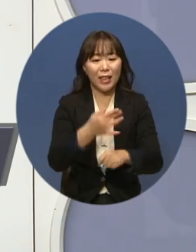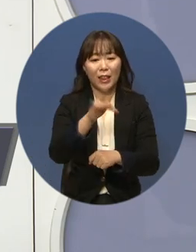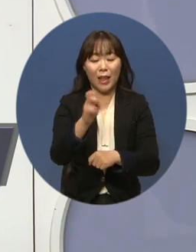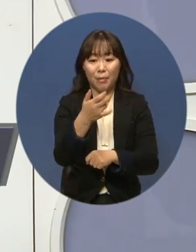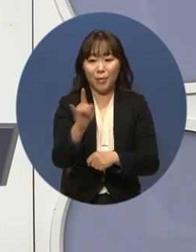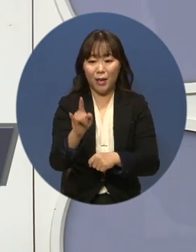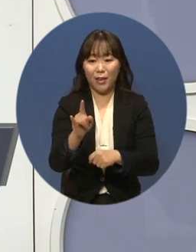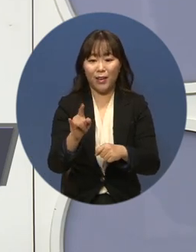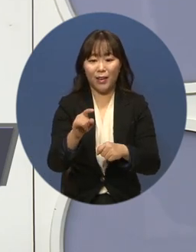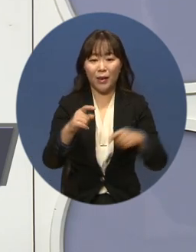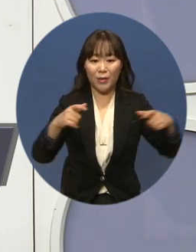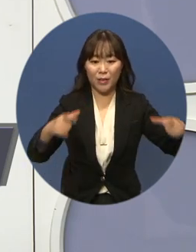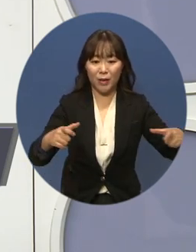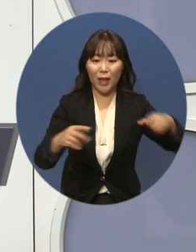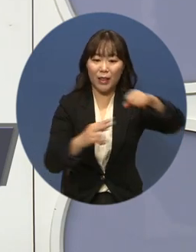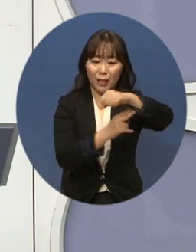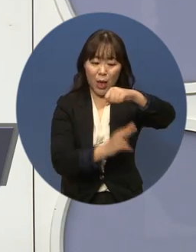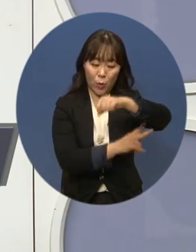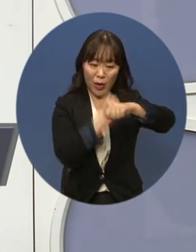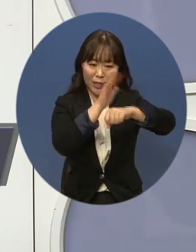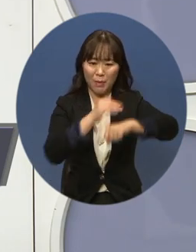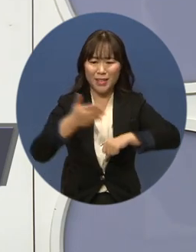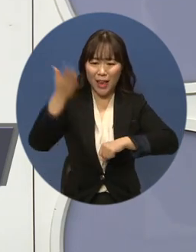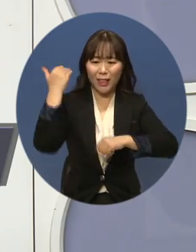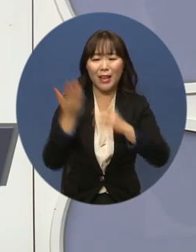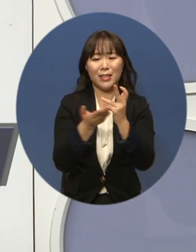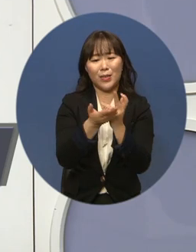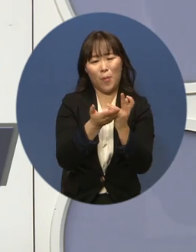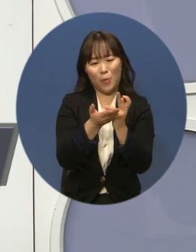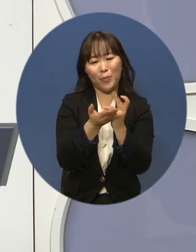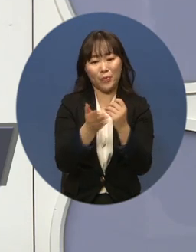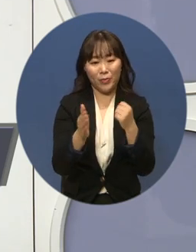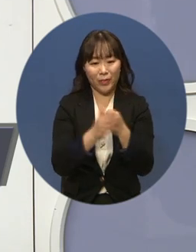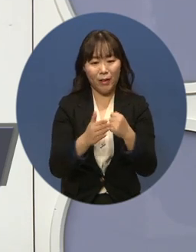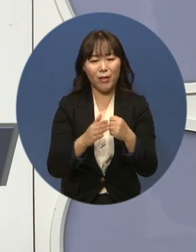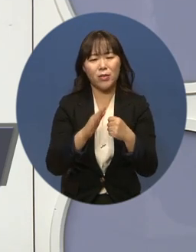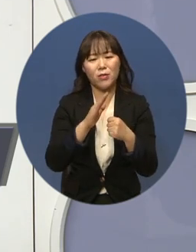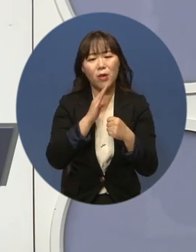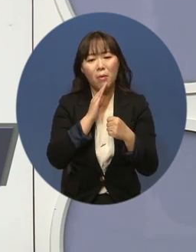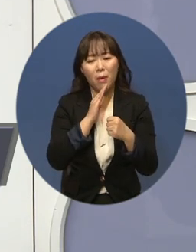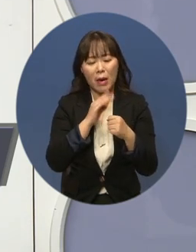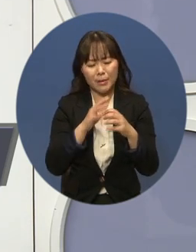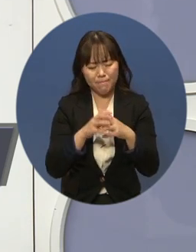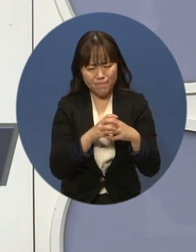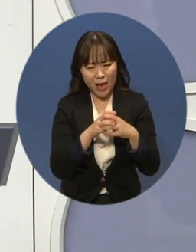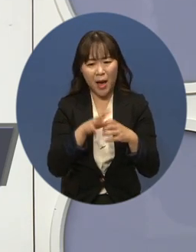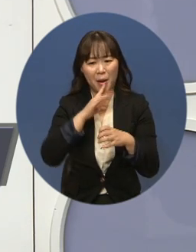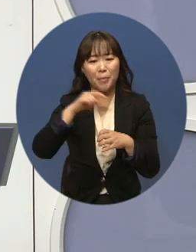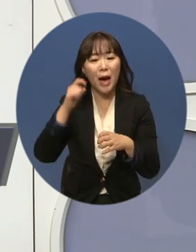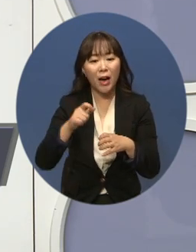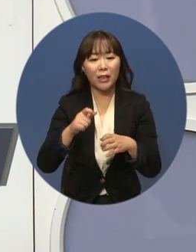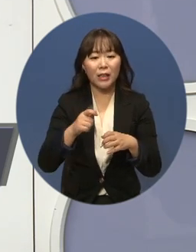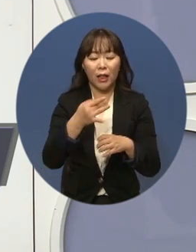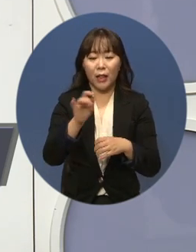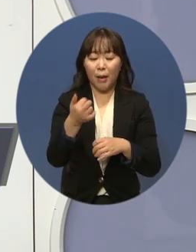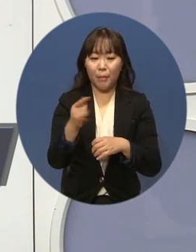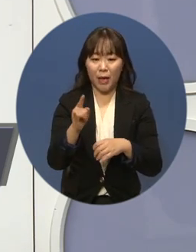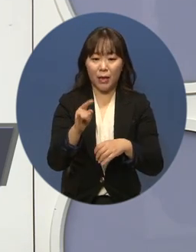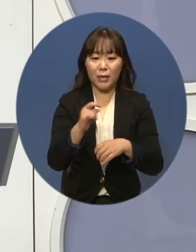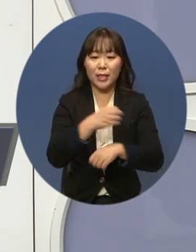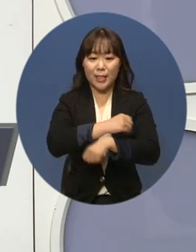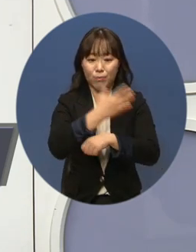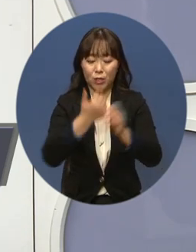이제 남해라는 지금은 대교가 놓였지만 옛날에는 섬이었기 때문에 굉장히 결속력이 강합니다. 그러니까 남해 신문이 성공한